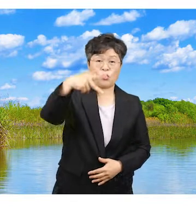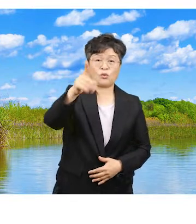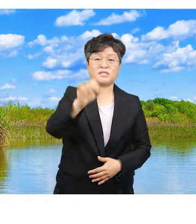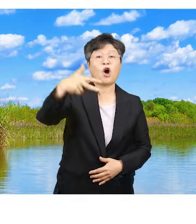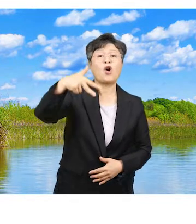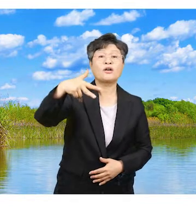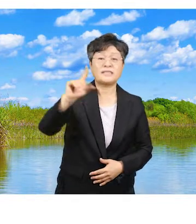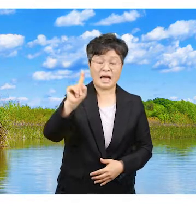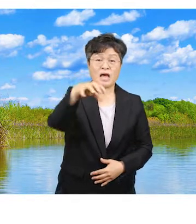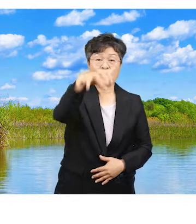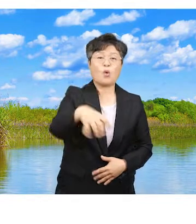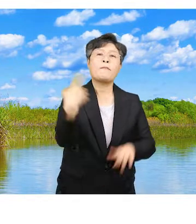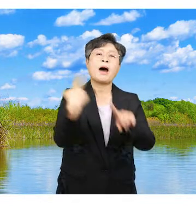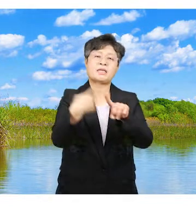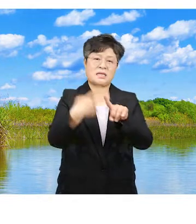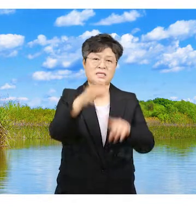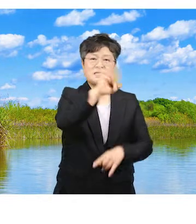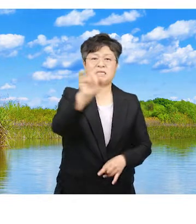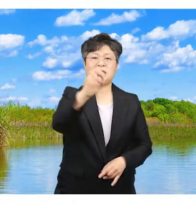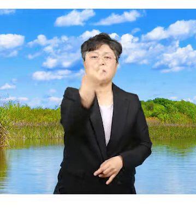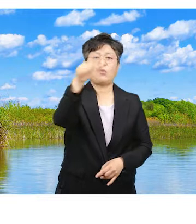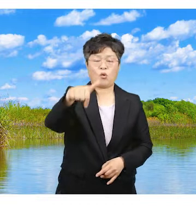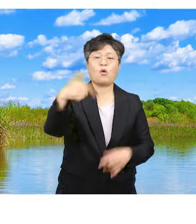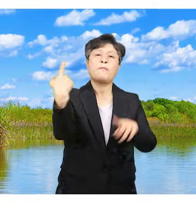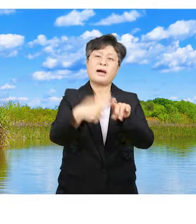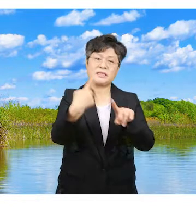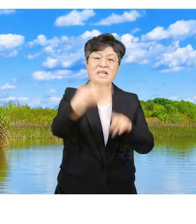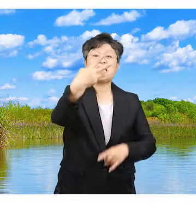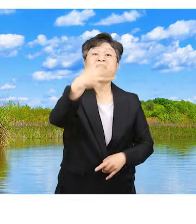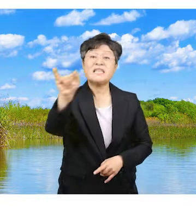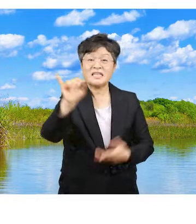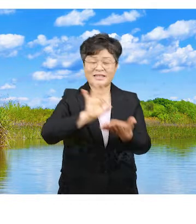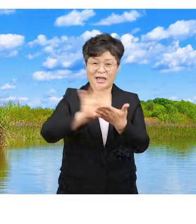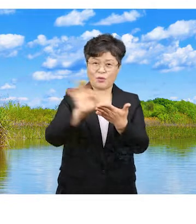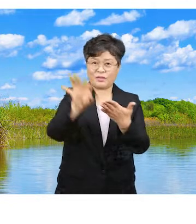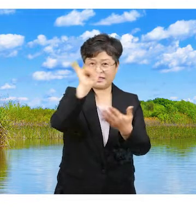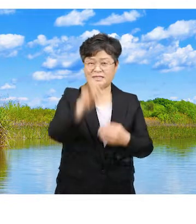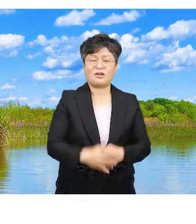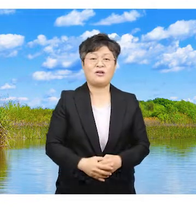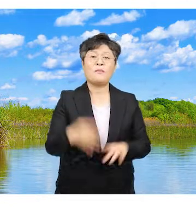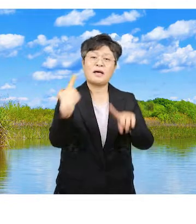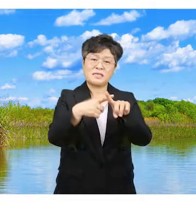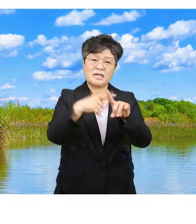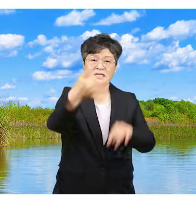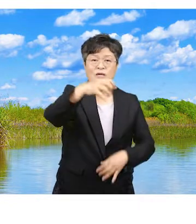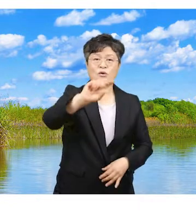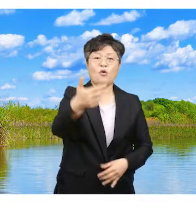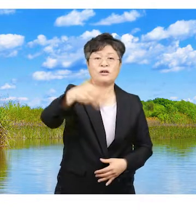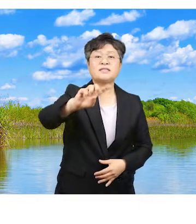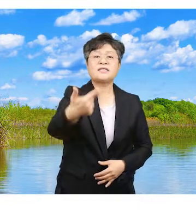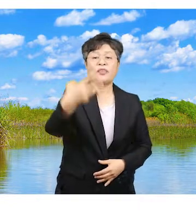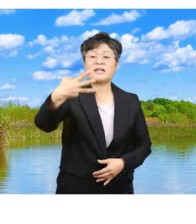또 이목동, 이목리 이렇게 불렀었죠. 마찬가지로 원천동 지역도